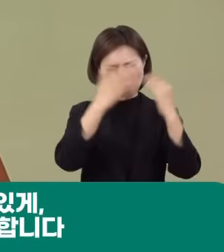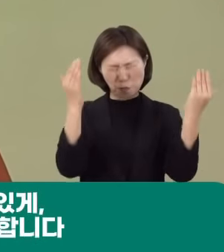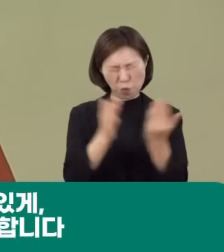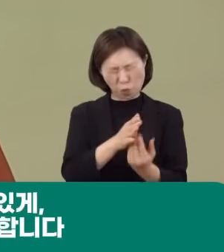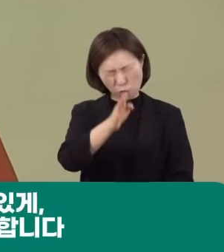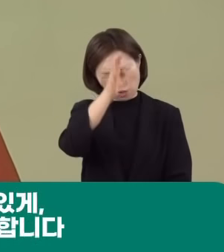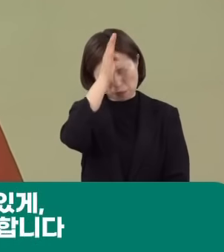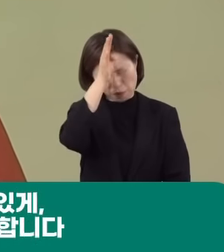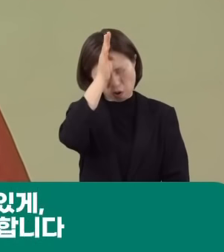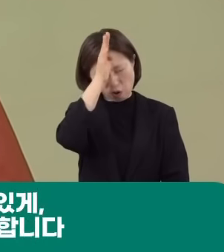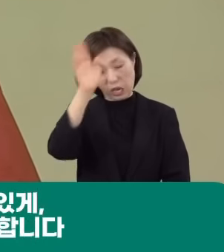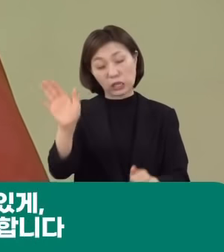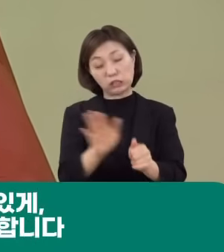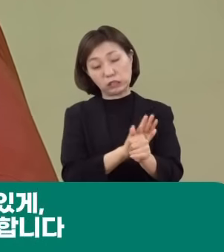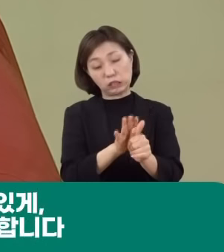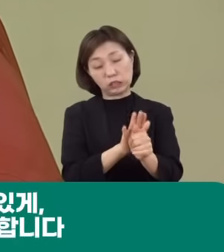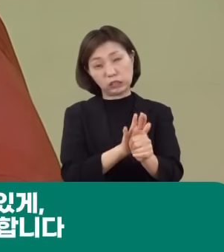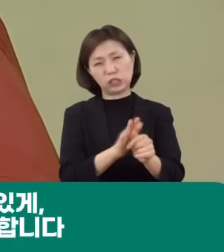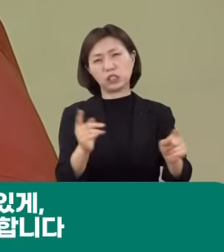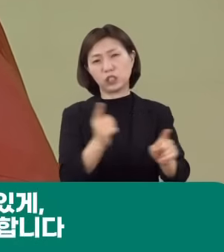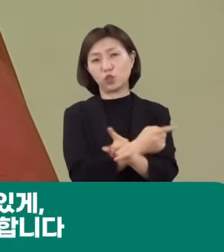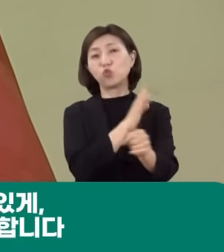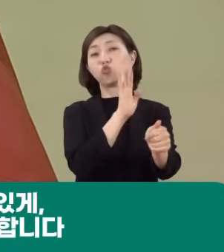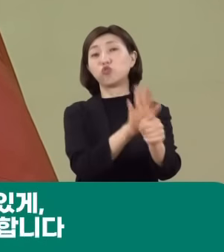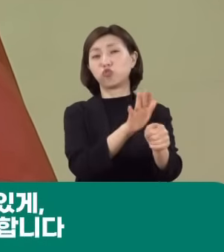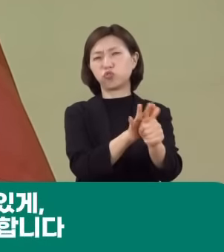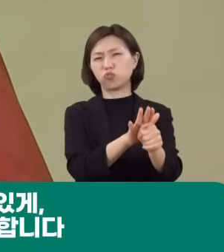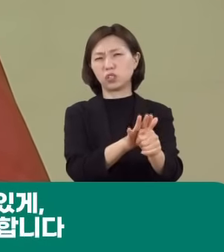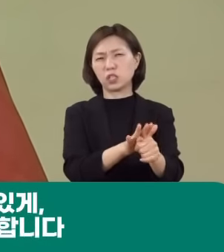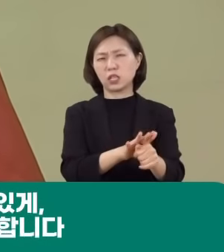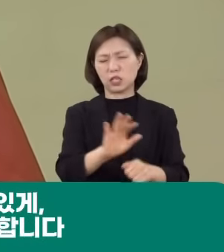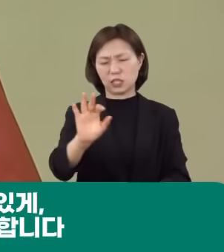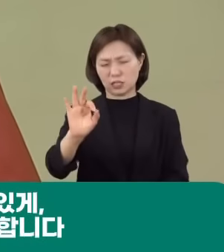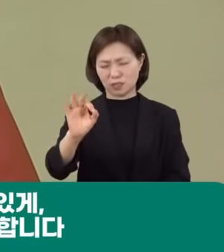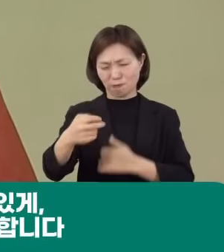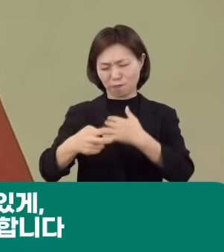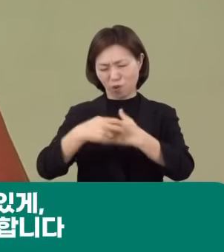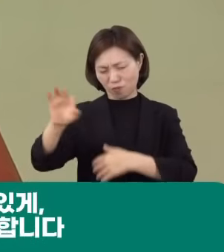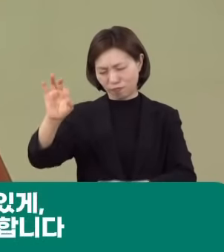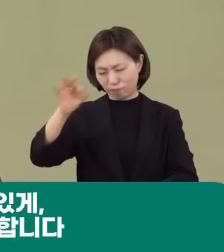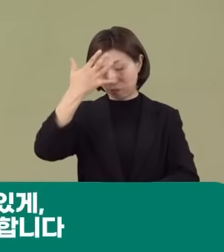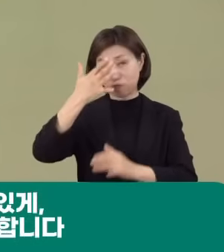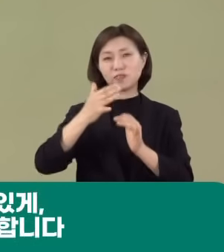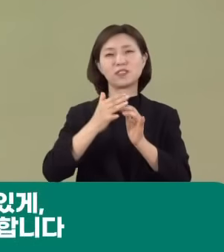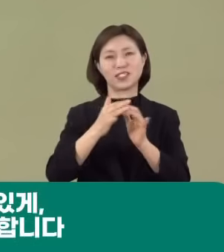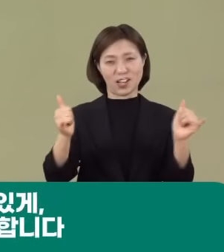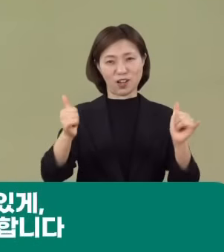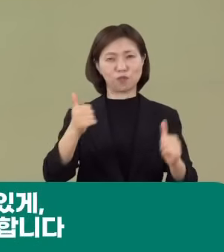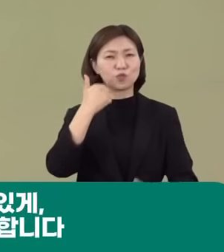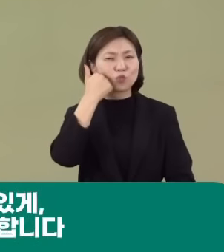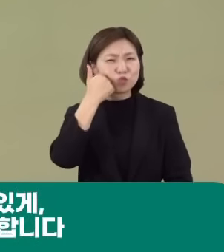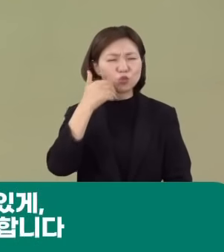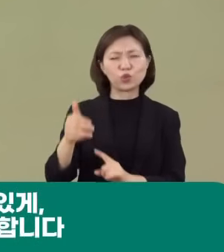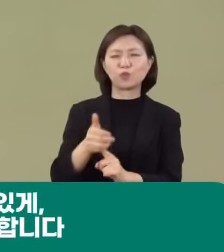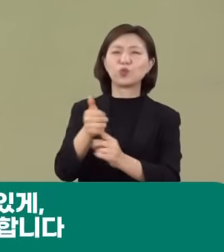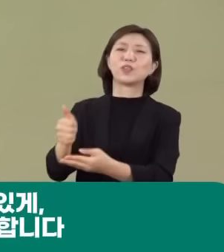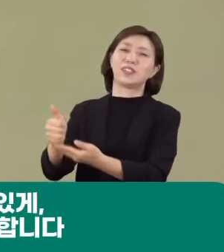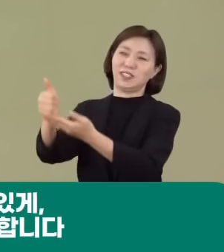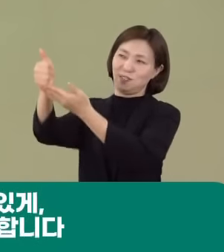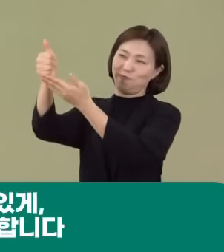생사병로 주시는 위대한 의수를 펼치 왕 의왕이